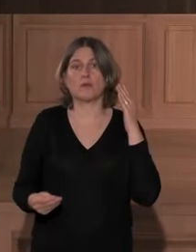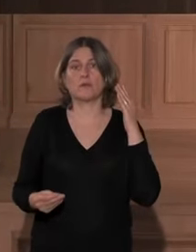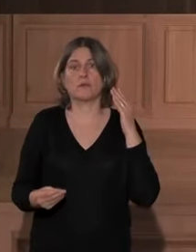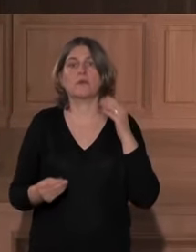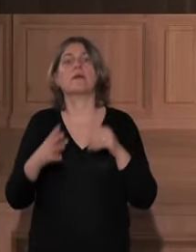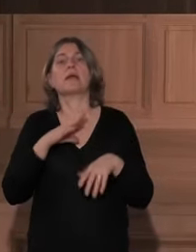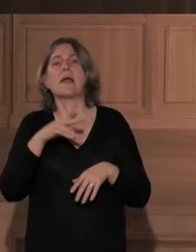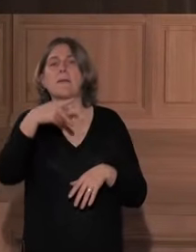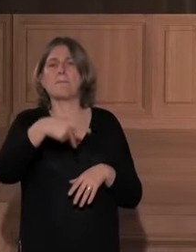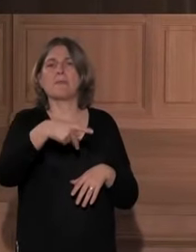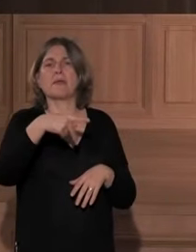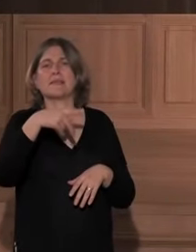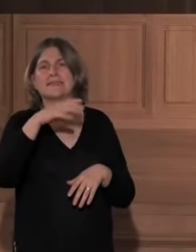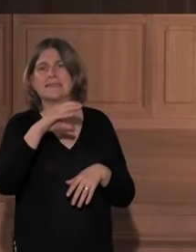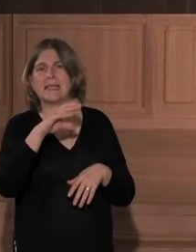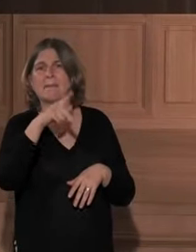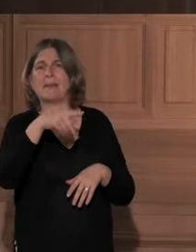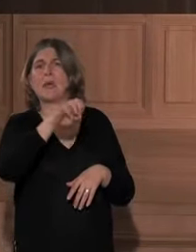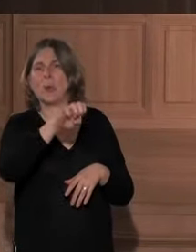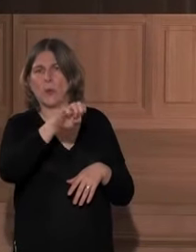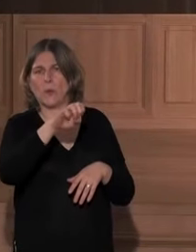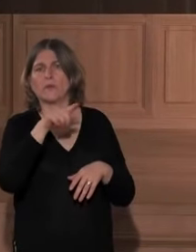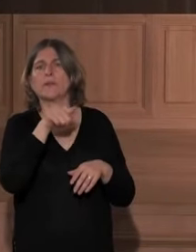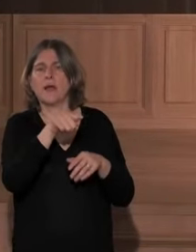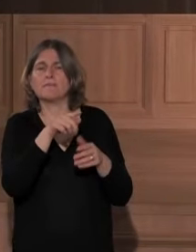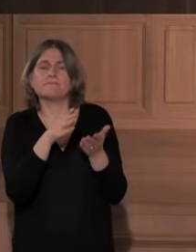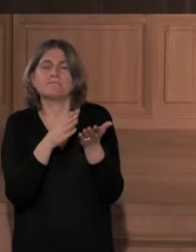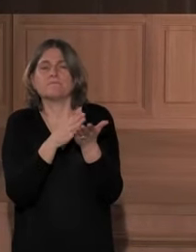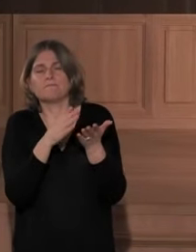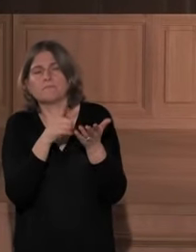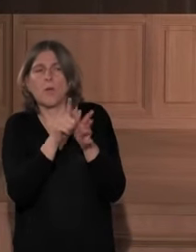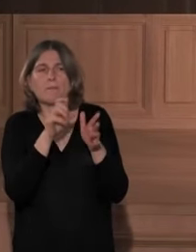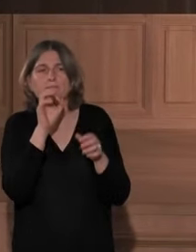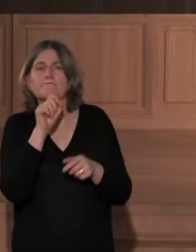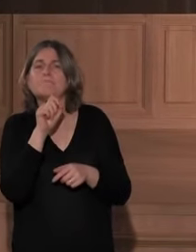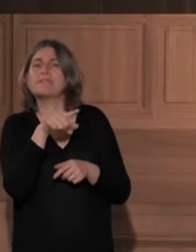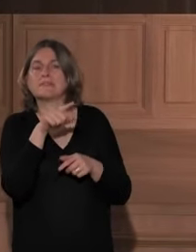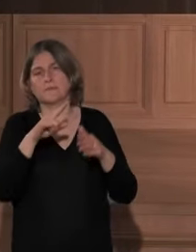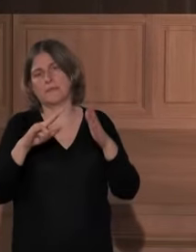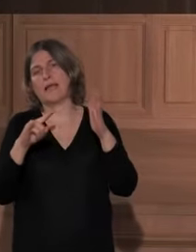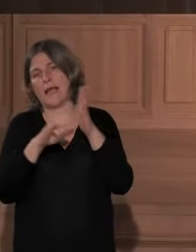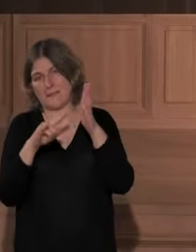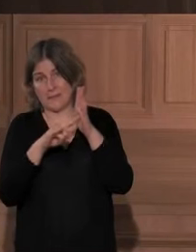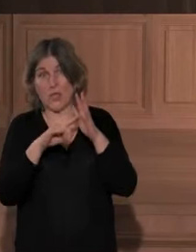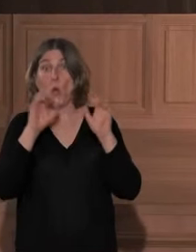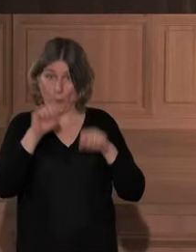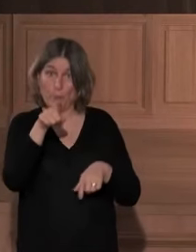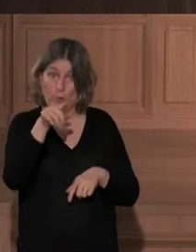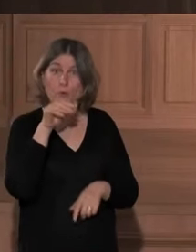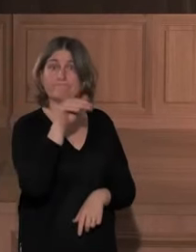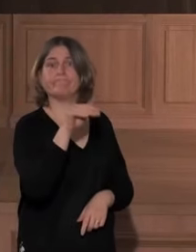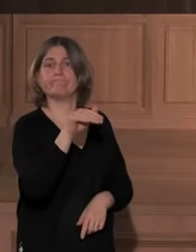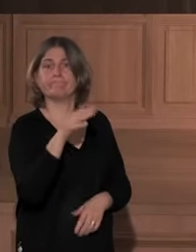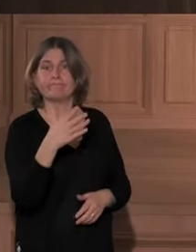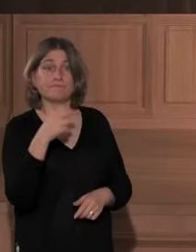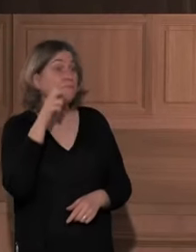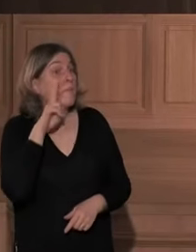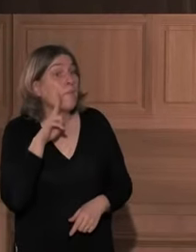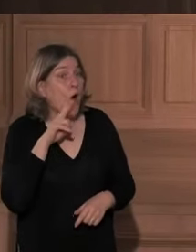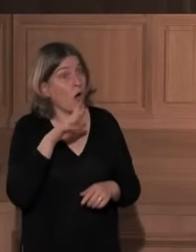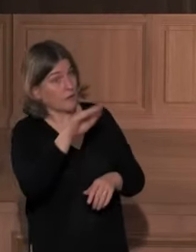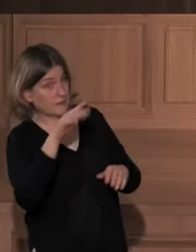comme le PCPE, le pôle de compétences de prestations externalisées, qui est un peu le bras armé finalement de la MDPH, qu'on peut interpeller. Les parents, ils peuvent dire «